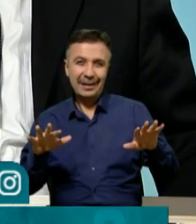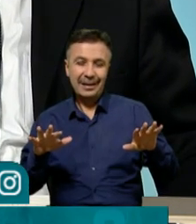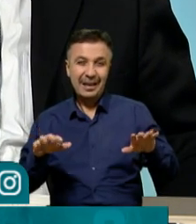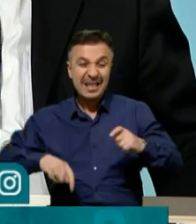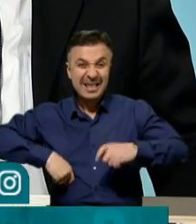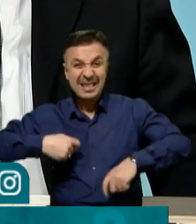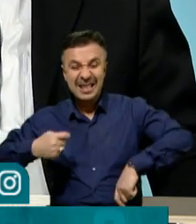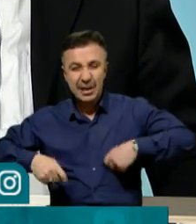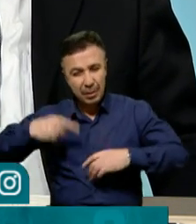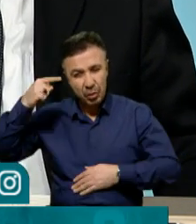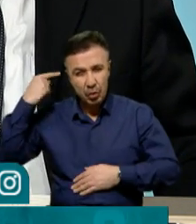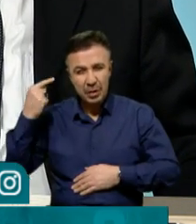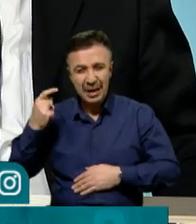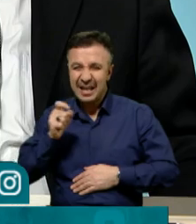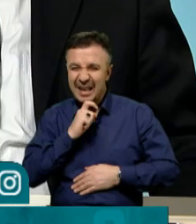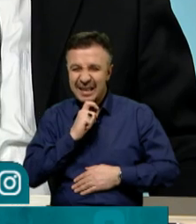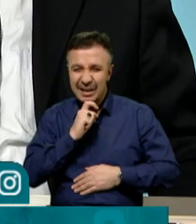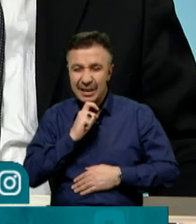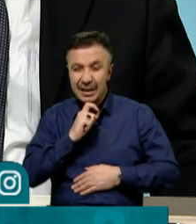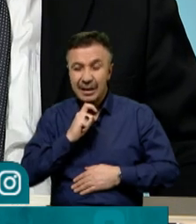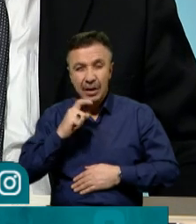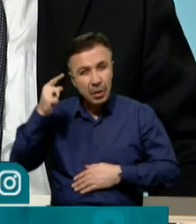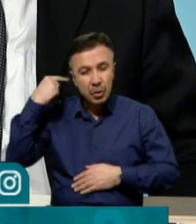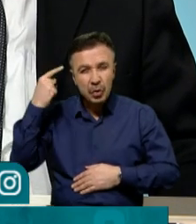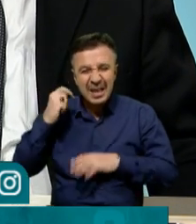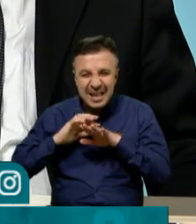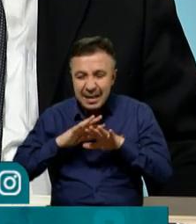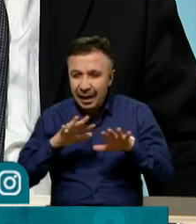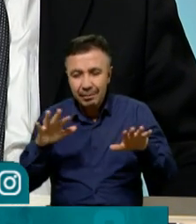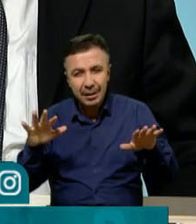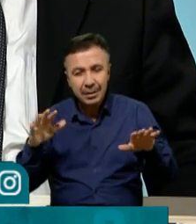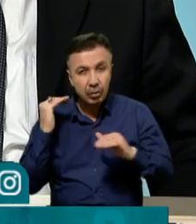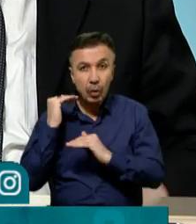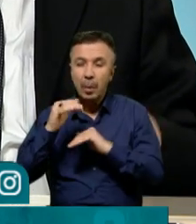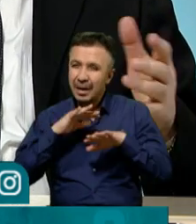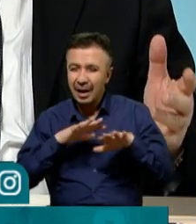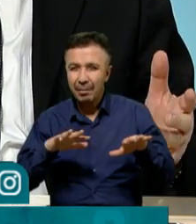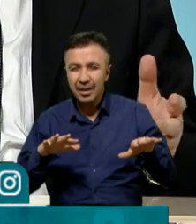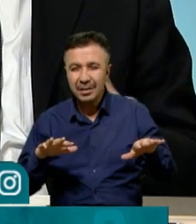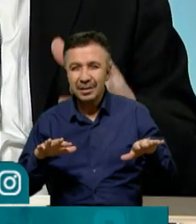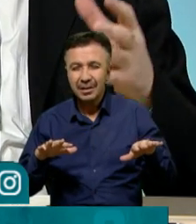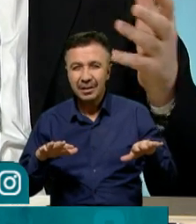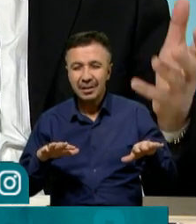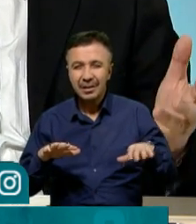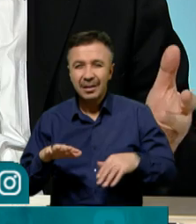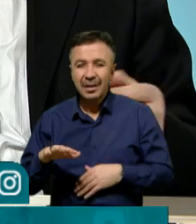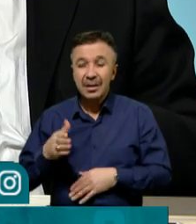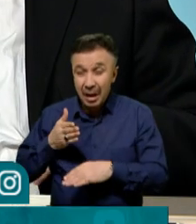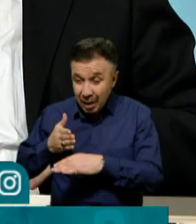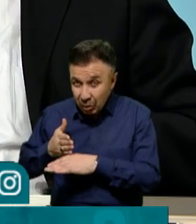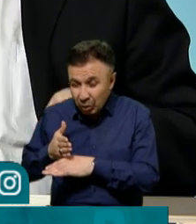batıl fikirlerin, yanlış fikirlerin yayılması topluma, toplumda yerleşmesi doğru fikirlerin, doğru